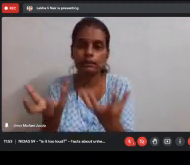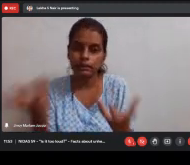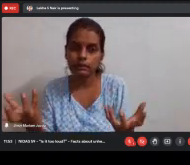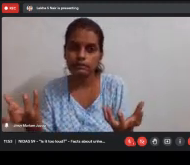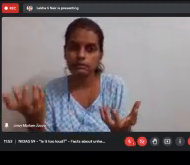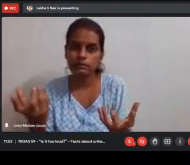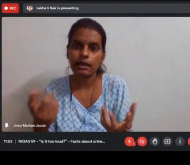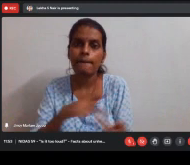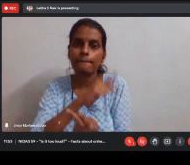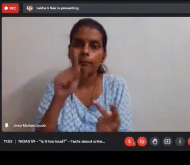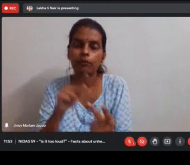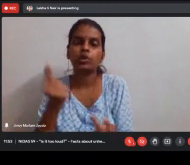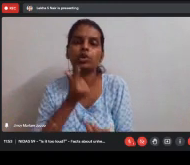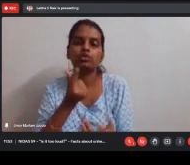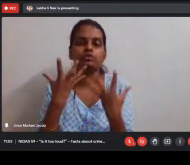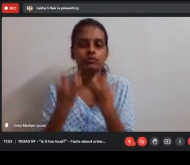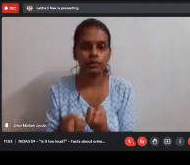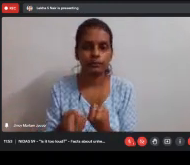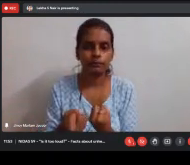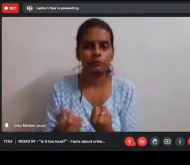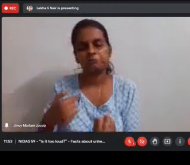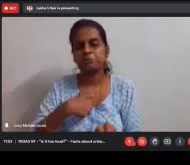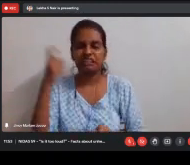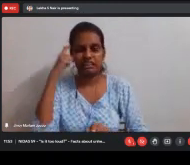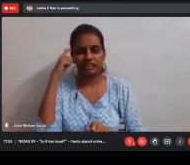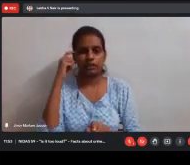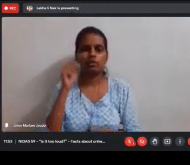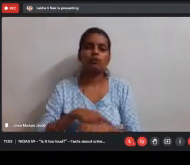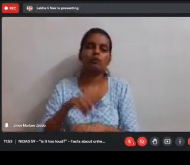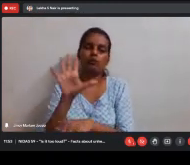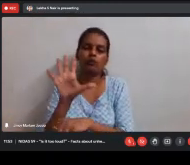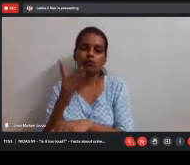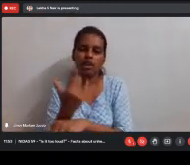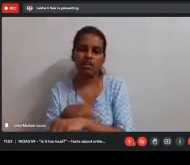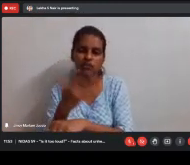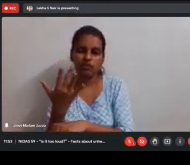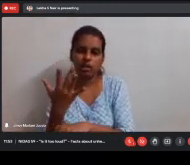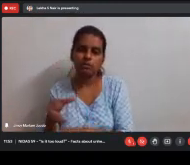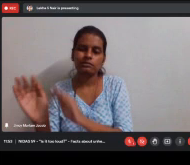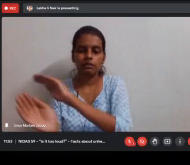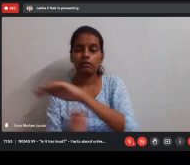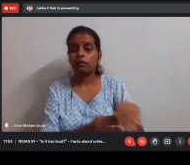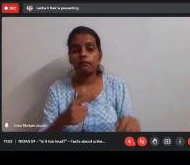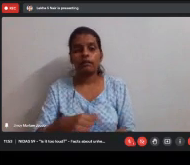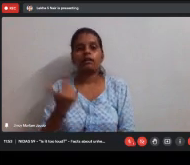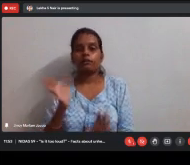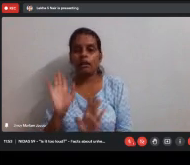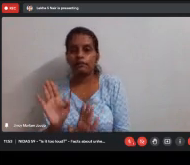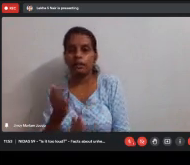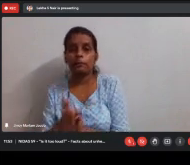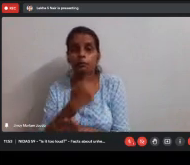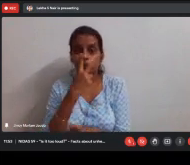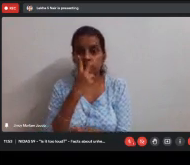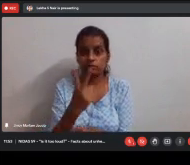ഒരു മെഷർ, നമുക്കൊരു പ്രൂഫാണ് നമുക്ക് നമ്മളുടെ കയ്യിലുള്ള ബേസ് ലൈൻ ഓഡിയോഗ്രാം എന്നുള്ളത്. കേൾവി സംരക്ഷണ ചെവി സംരക്ഷണത്തിന്